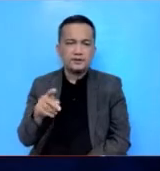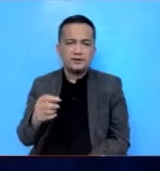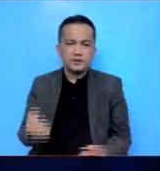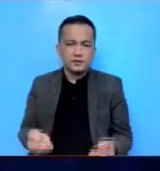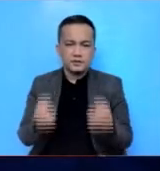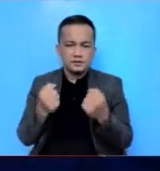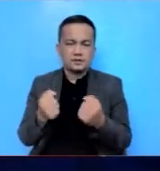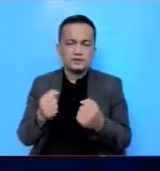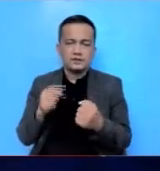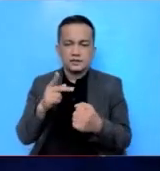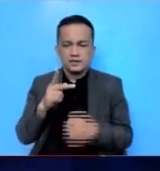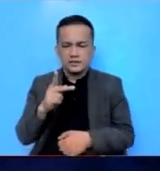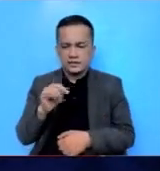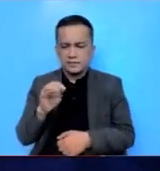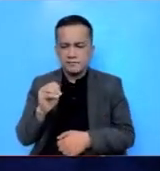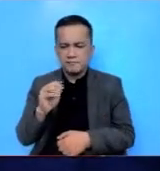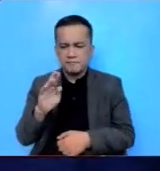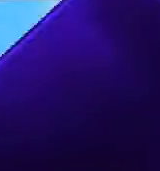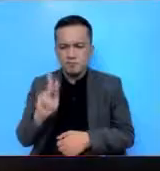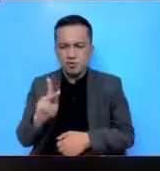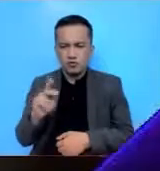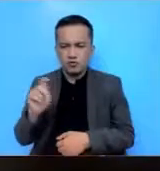Kim Bok-joo.